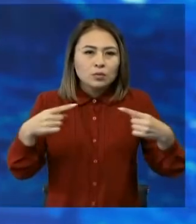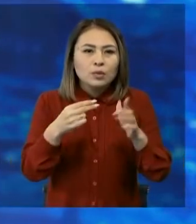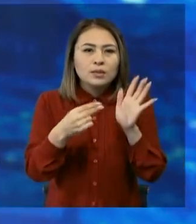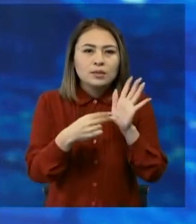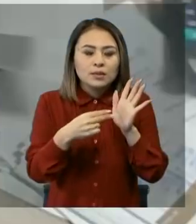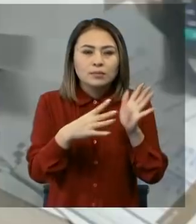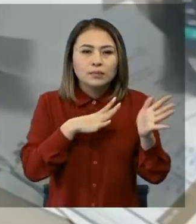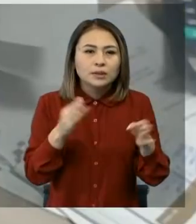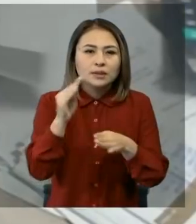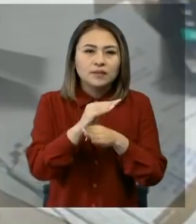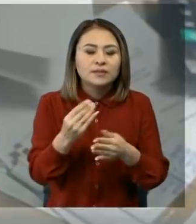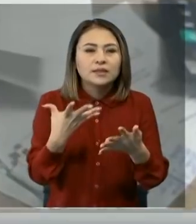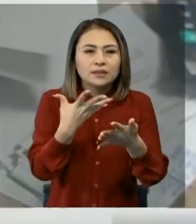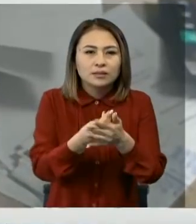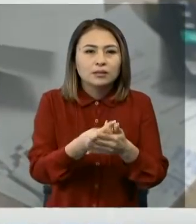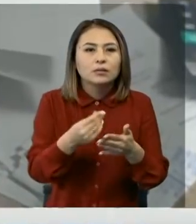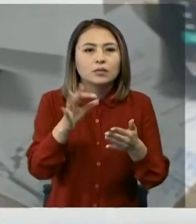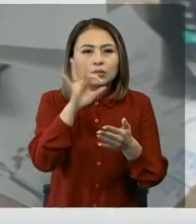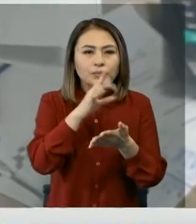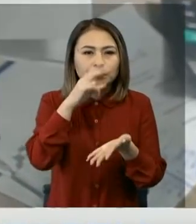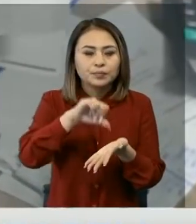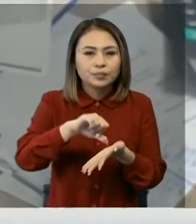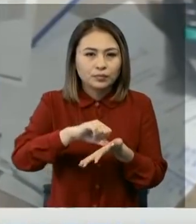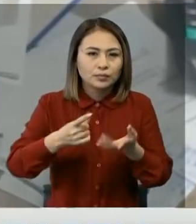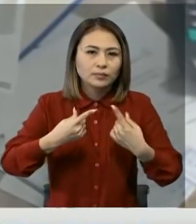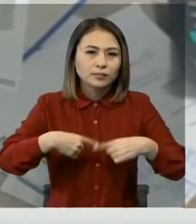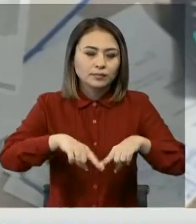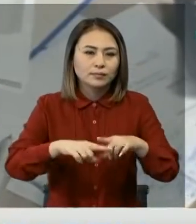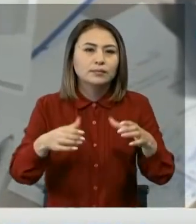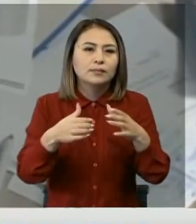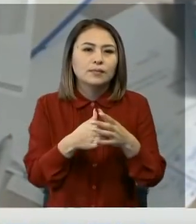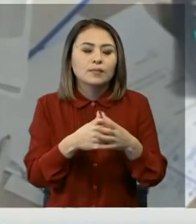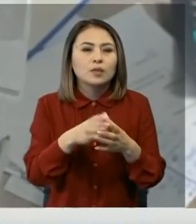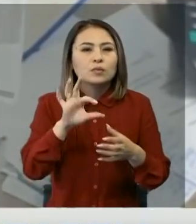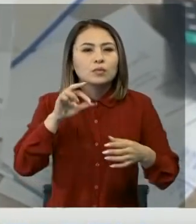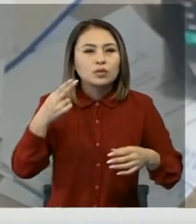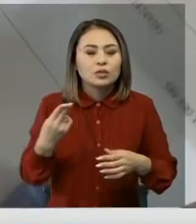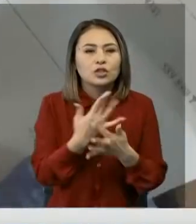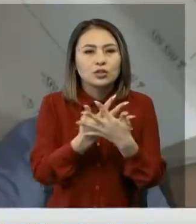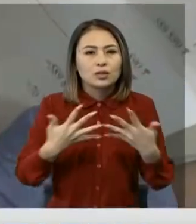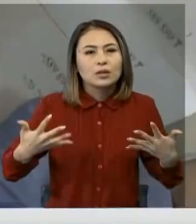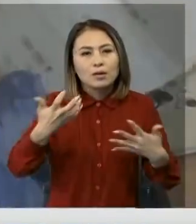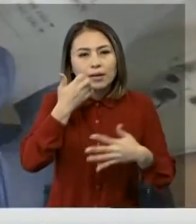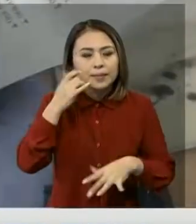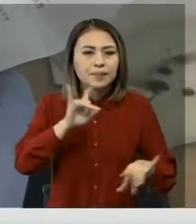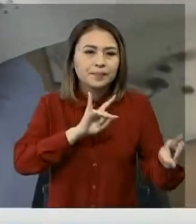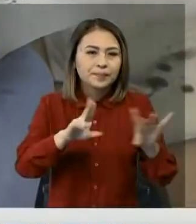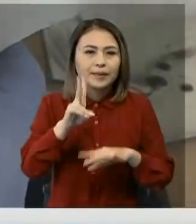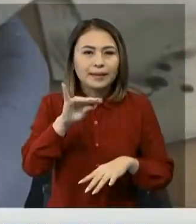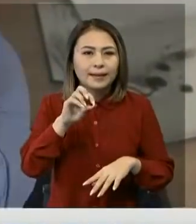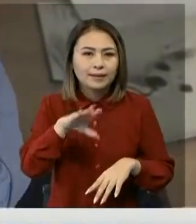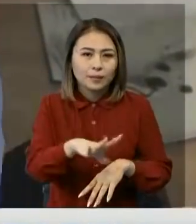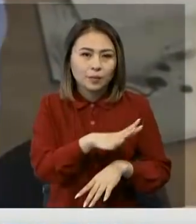белгілі сомаға салым салып, инвестиция тарту көзделген. Ұйымдастырушылар жұмысқа әрекетін әлеуметтік желі арқылы жарнамалап, клиент